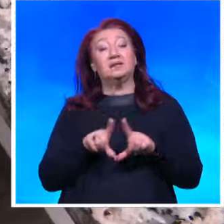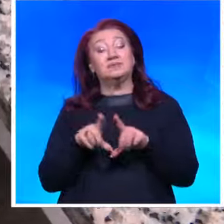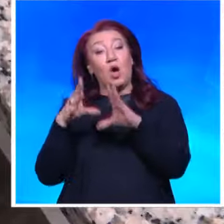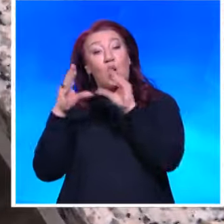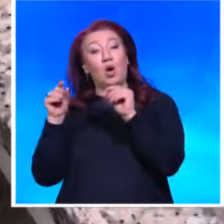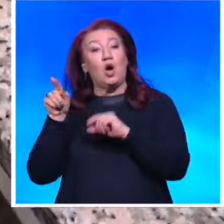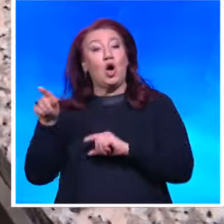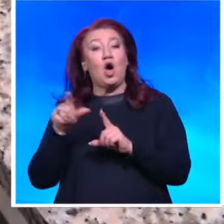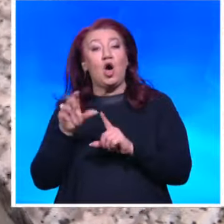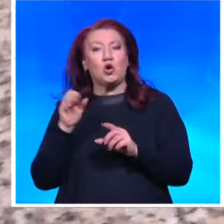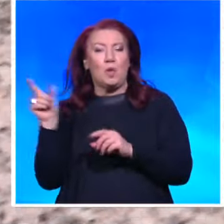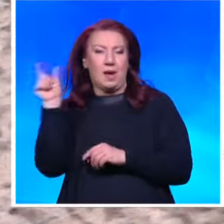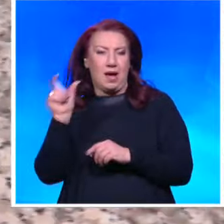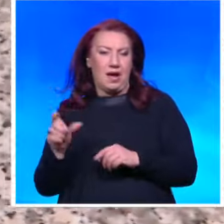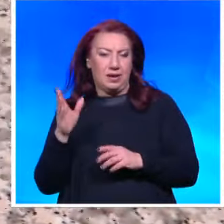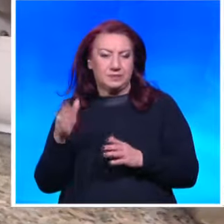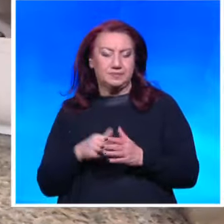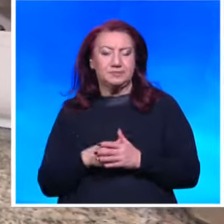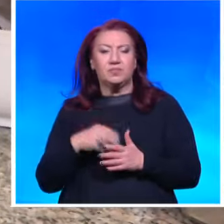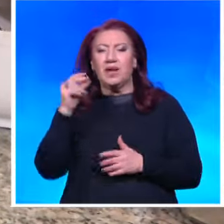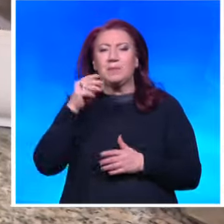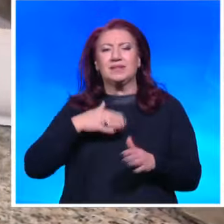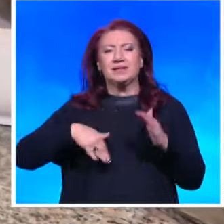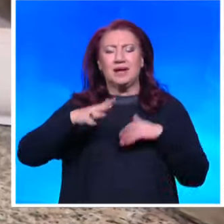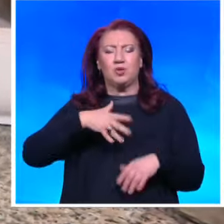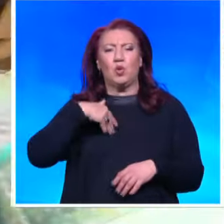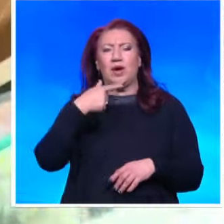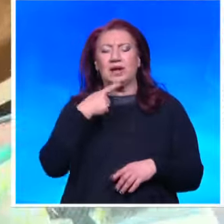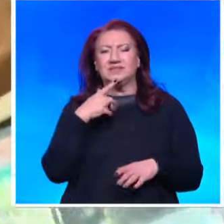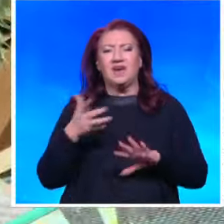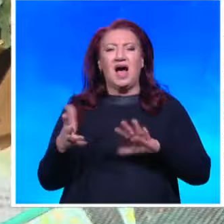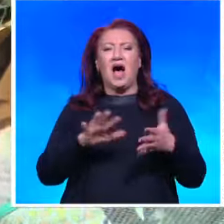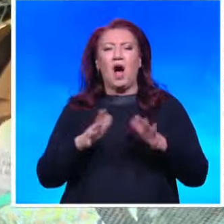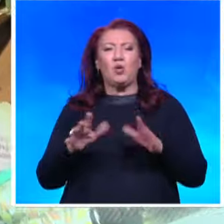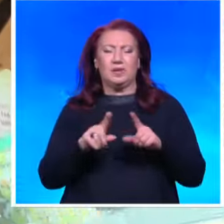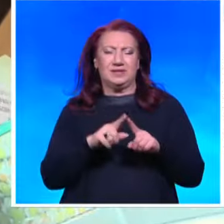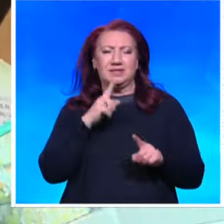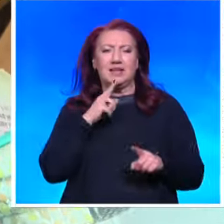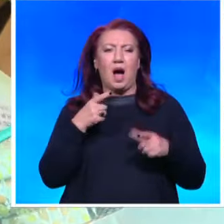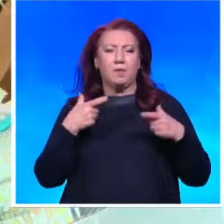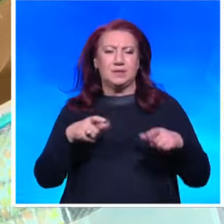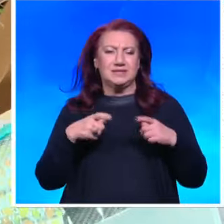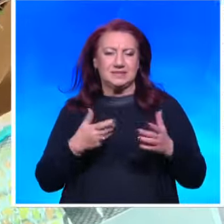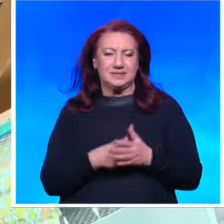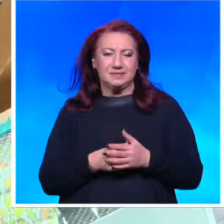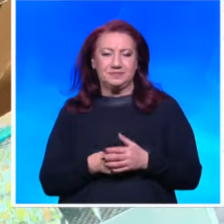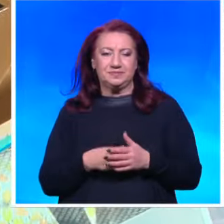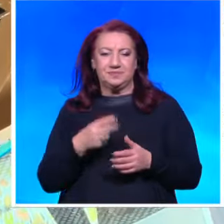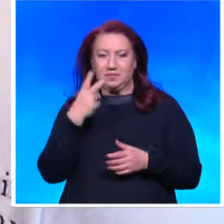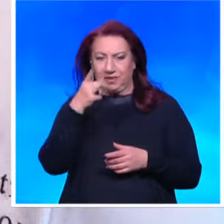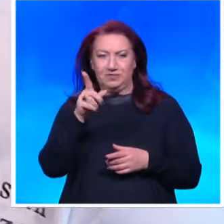че българите харесват най-много вегетарианската пица. Така се прави пица акробатика. Когато виждаме, че